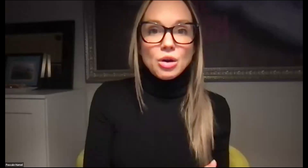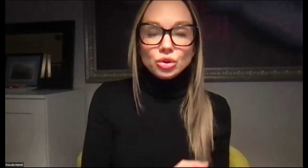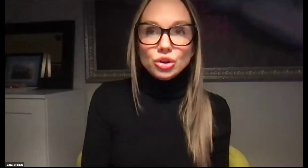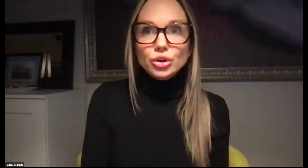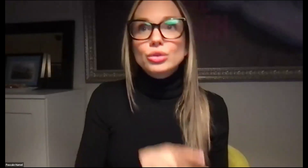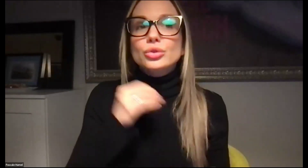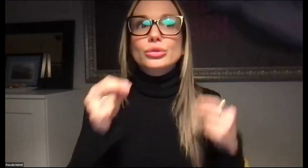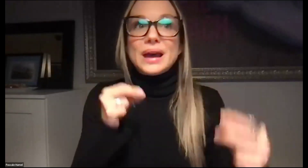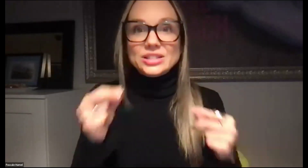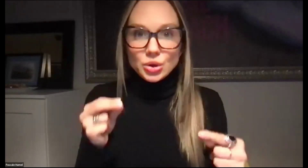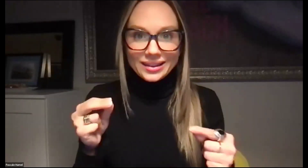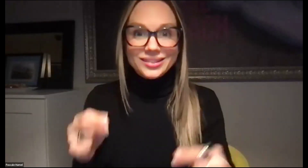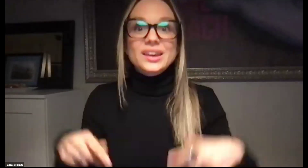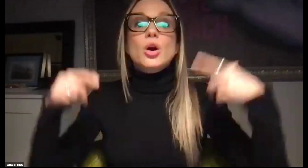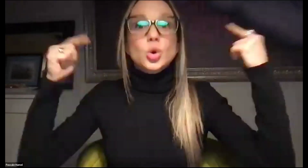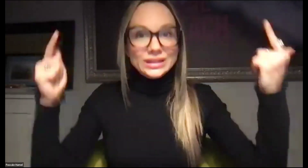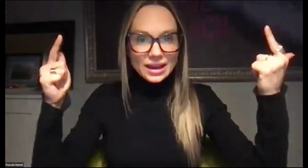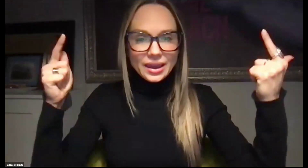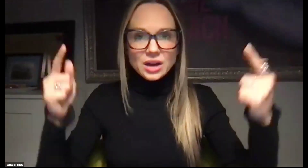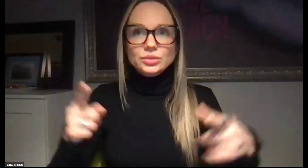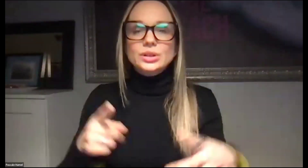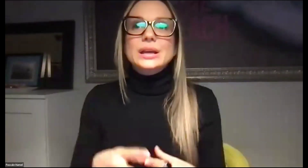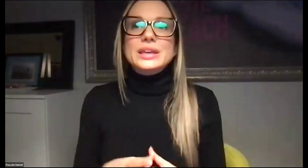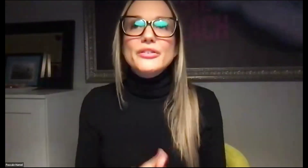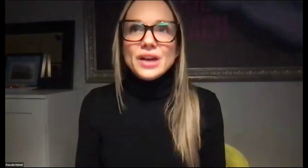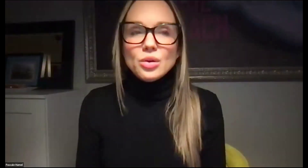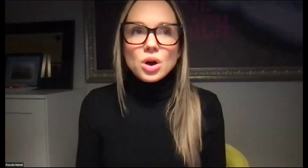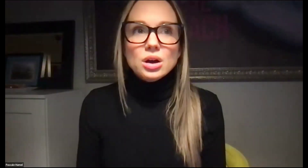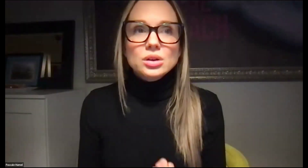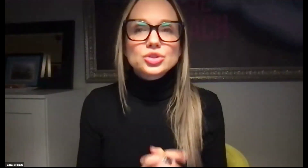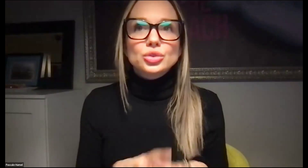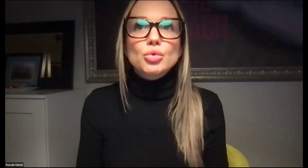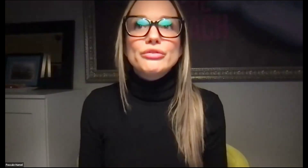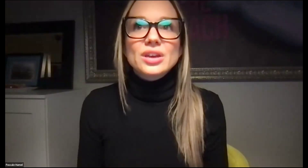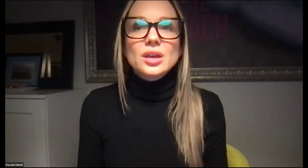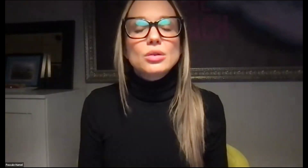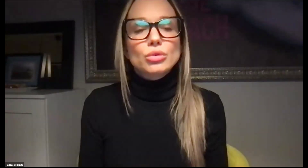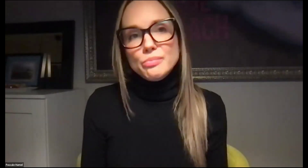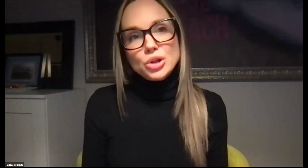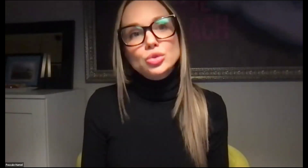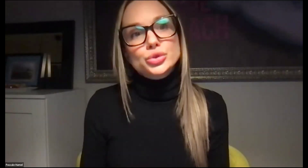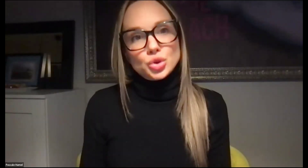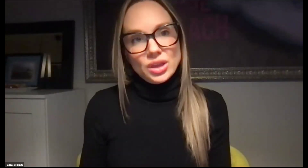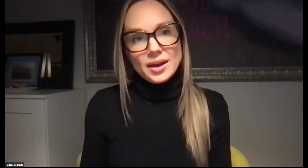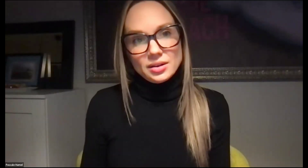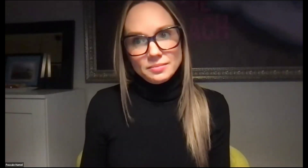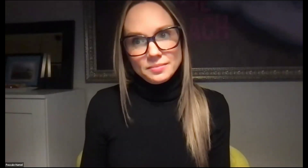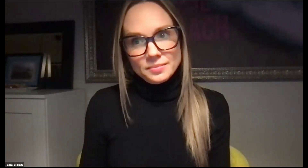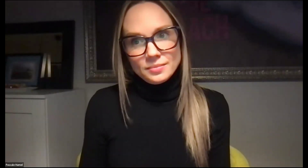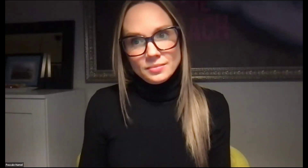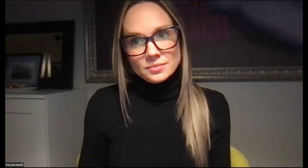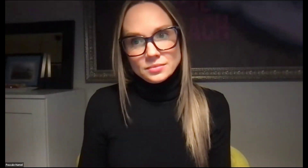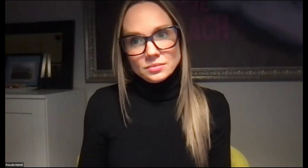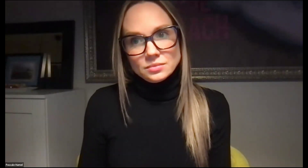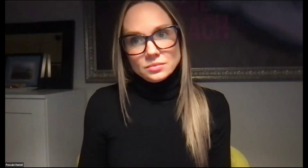Fait que quand on a une particularité, on est très grande. Il va falloir se trouver une bonne couturière,